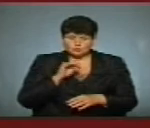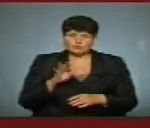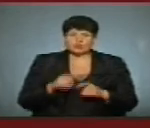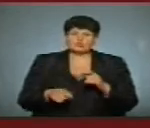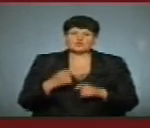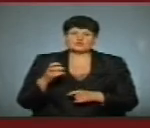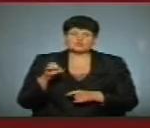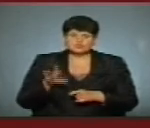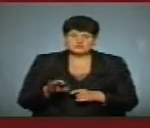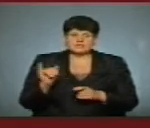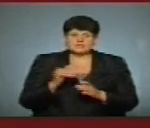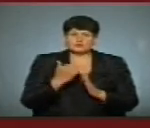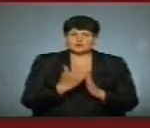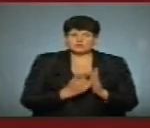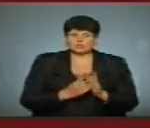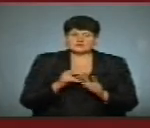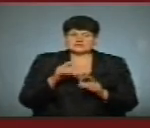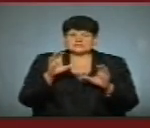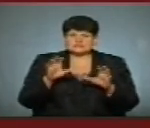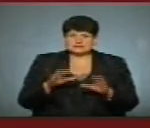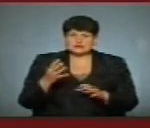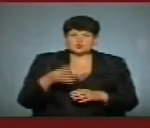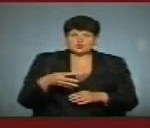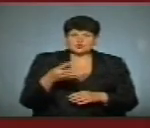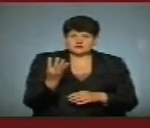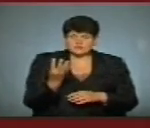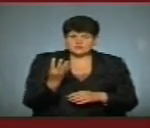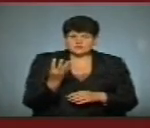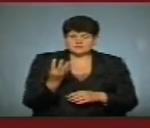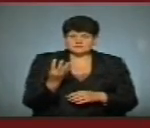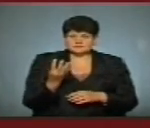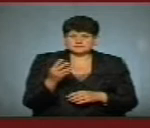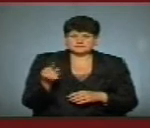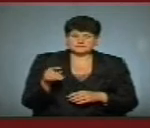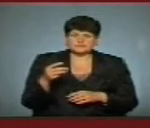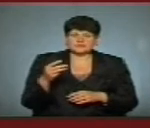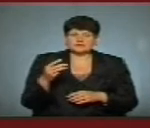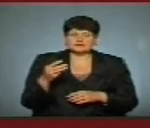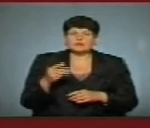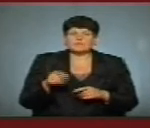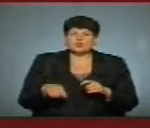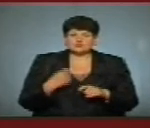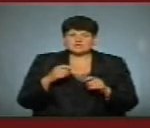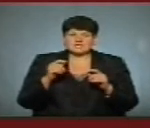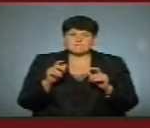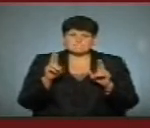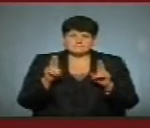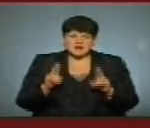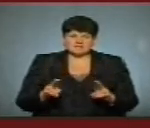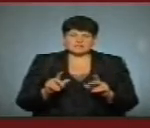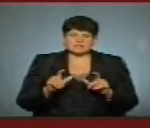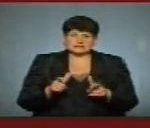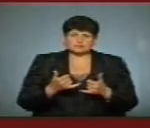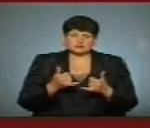правопорушення» та протокол за статтею 44 прим. 3 порушення правил щодо карантину людей, Кодексу України